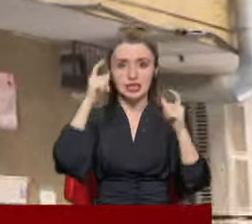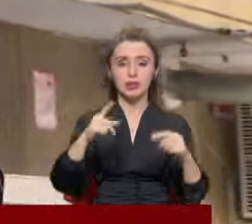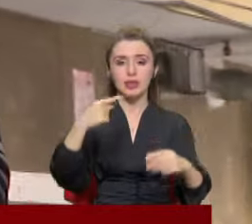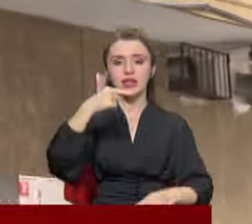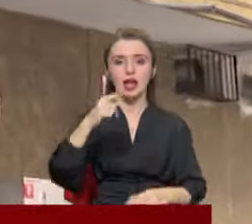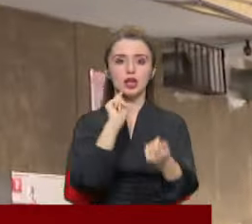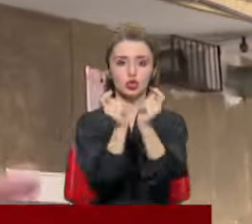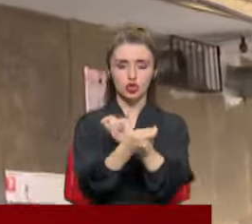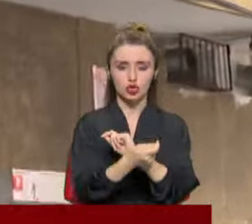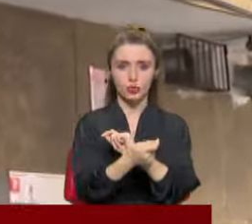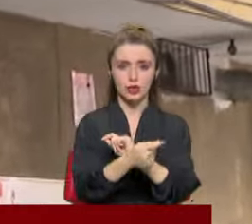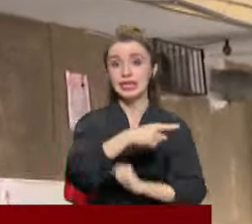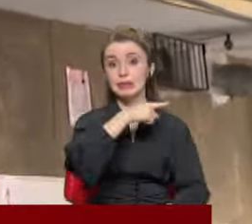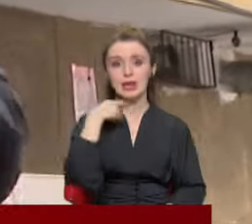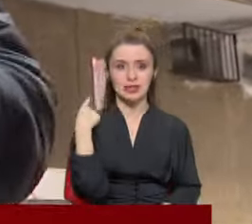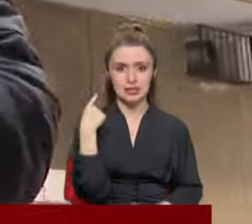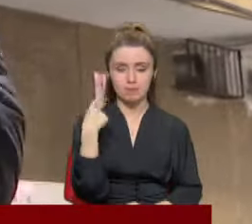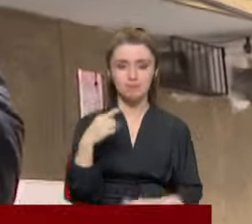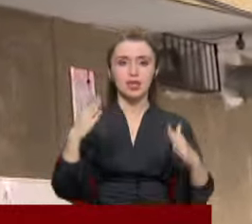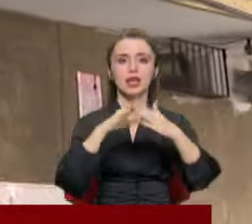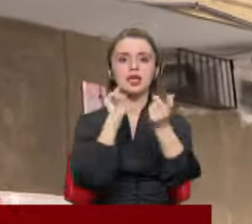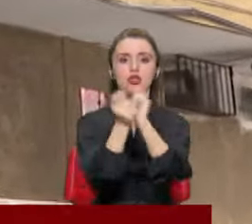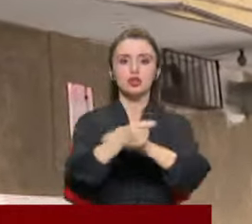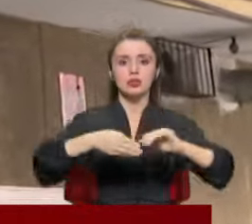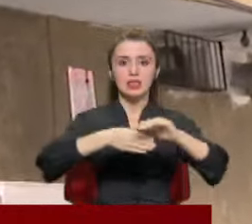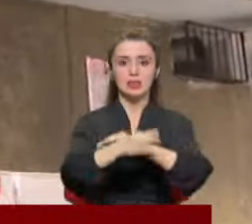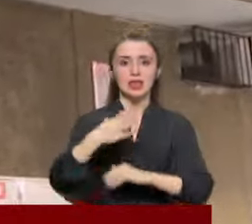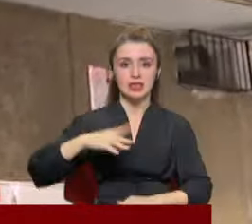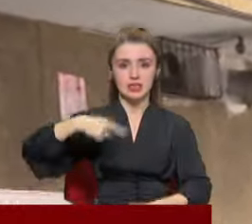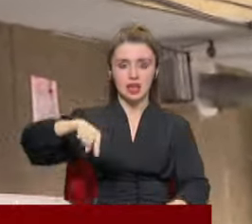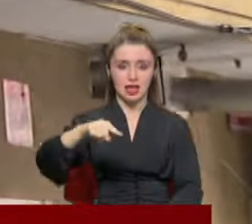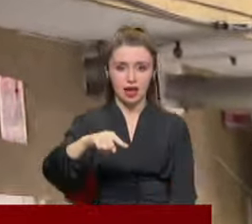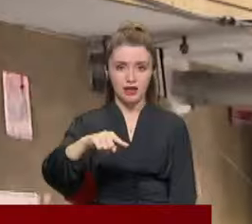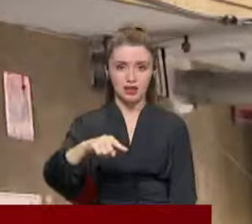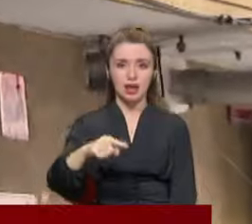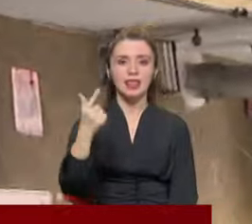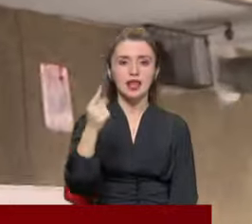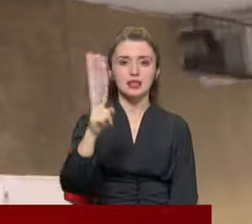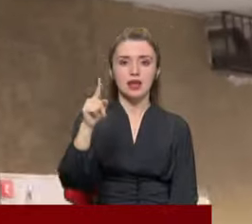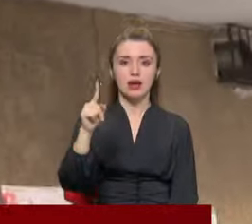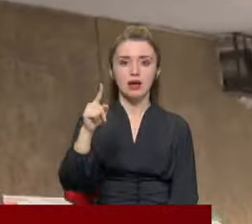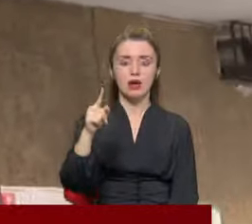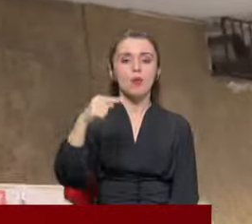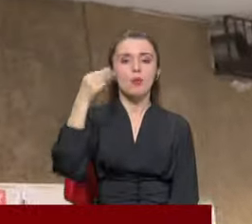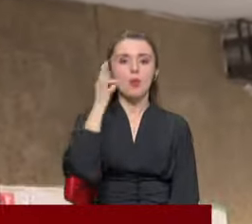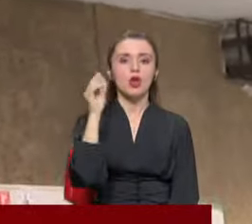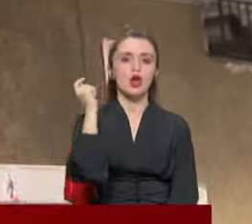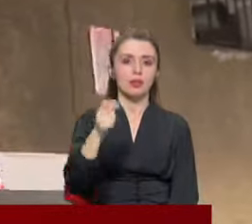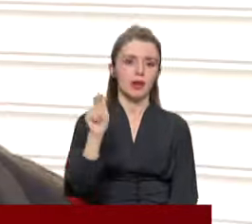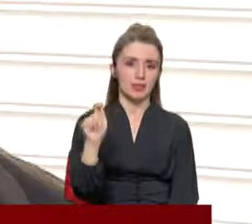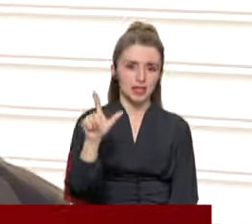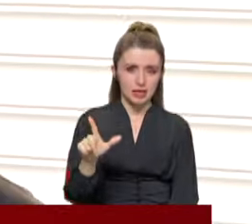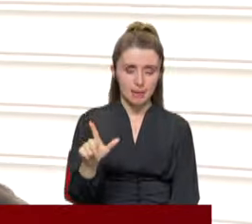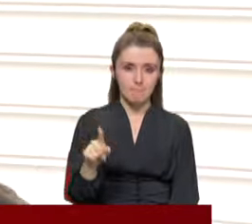daire dönüştürmek neredeyse imkansız. Kentsel dönüşüme girmek isteyenlerin ceplerinden en az bir bu kadar daha ödemesi